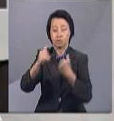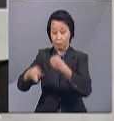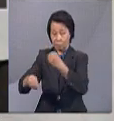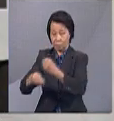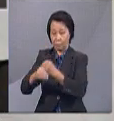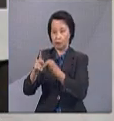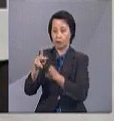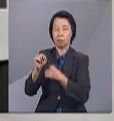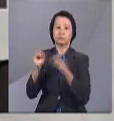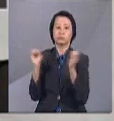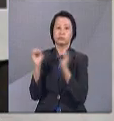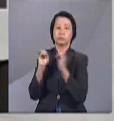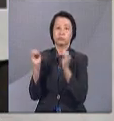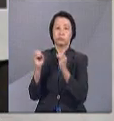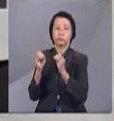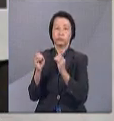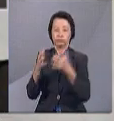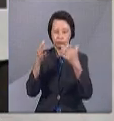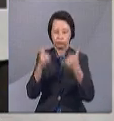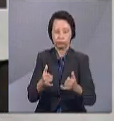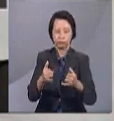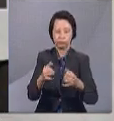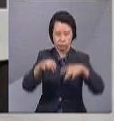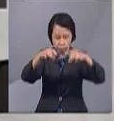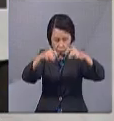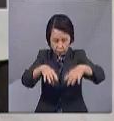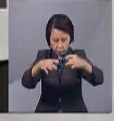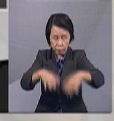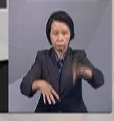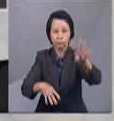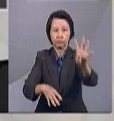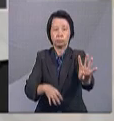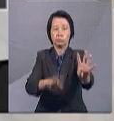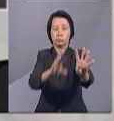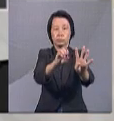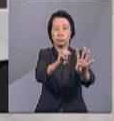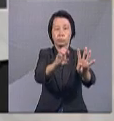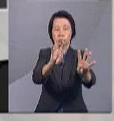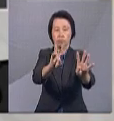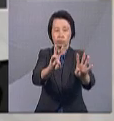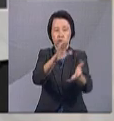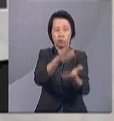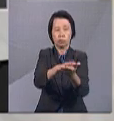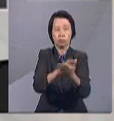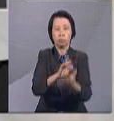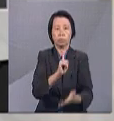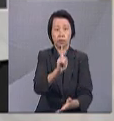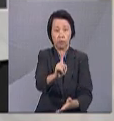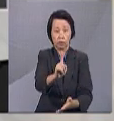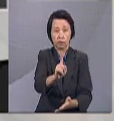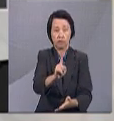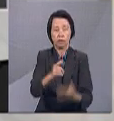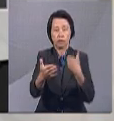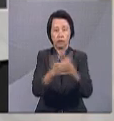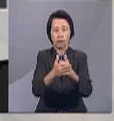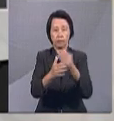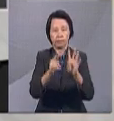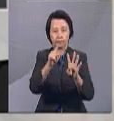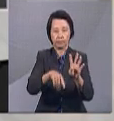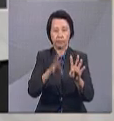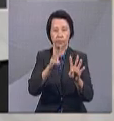sushi ini maklumkan saringan kopi 19 di 407 sekolah Tahfidz dan Madrasah sehingga 4 Jun